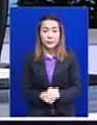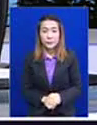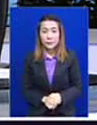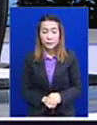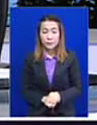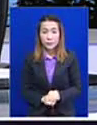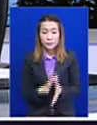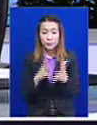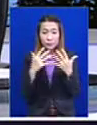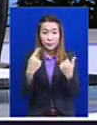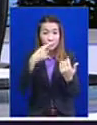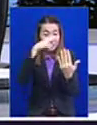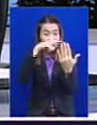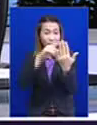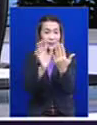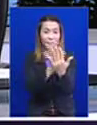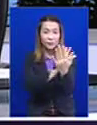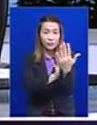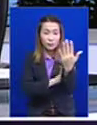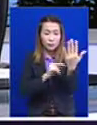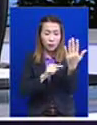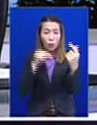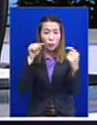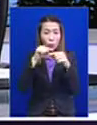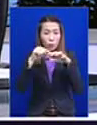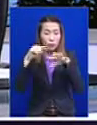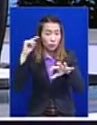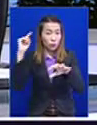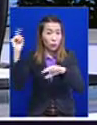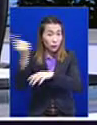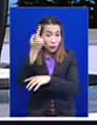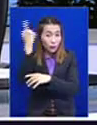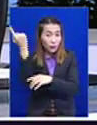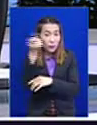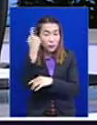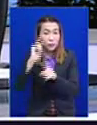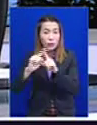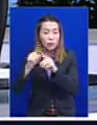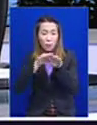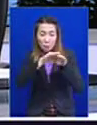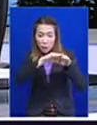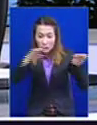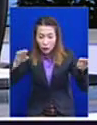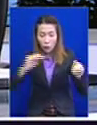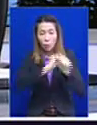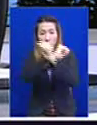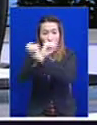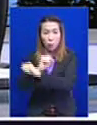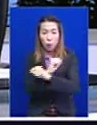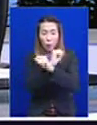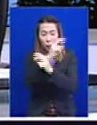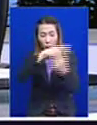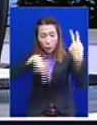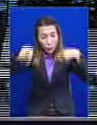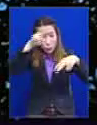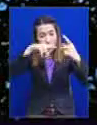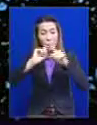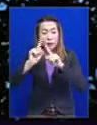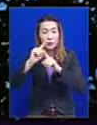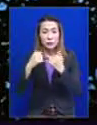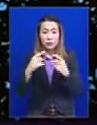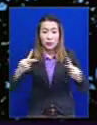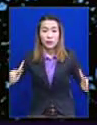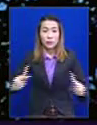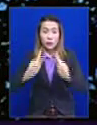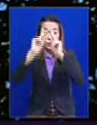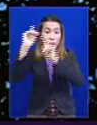คุณผู้ชมครับประเทศไทยนั้นเป็นประเทศท่องเที่ยวนะครับฉะนั้นการรักษาในเรื่องของมาตรฐานความปลอดภัยก็เป็นเรื่องที่สำคัญนะครับโดยกระทรวง